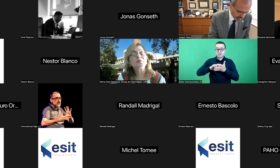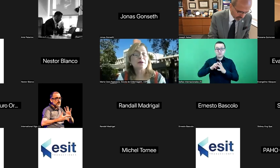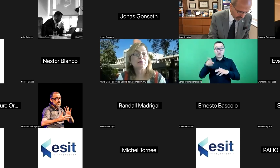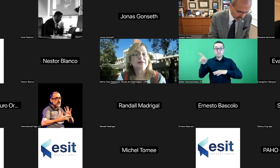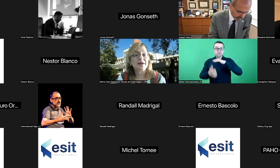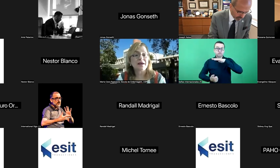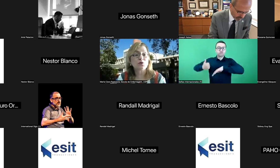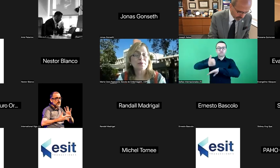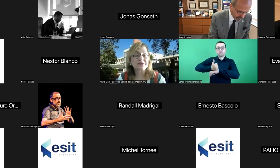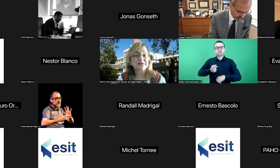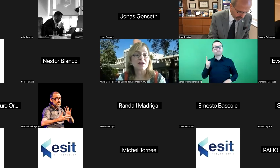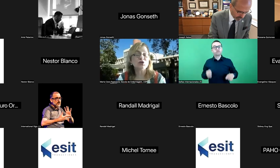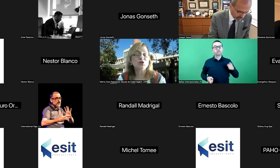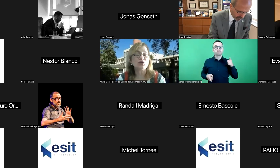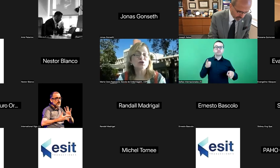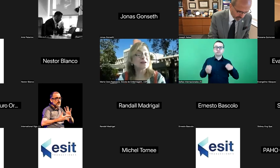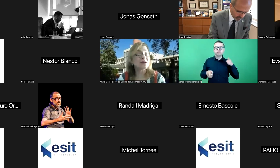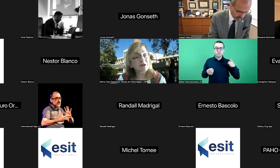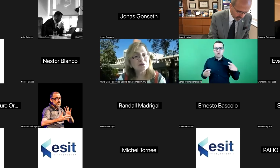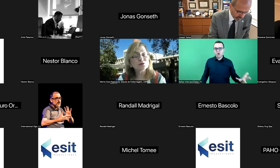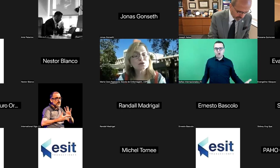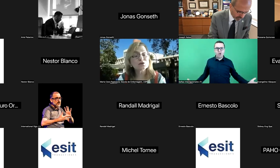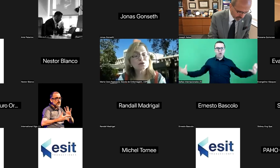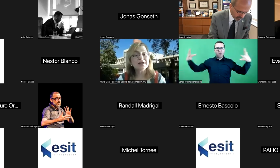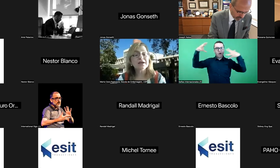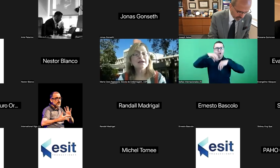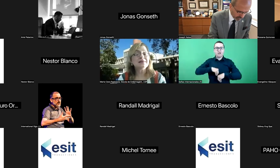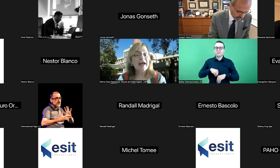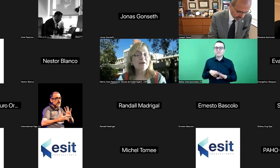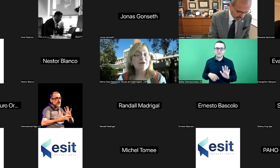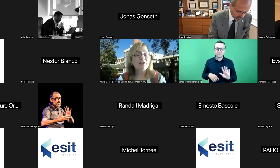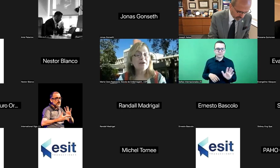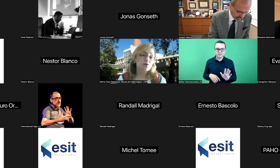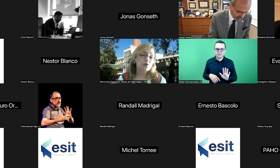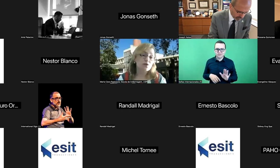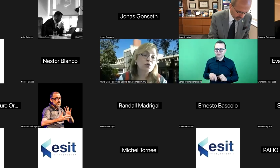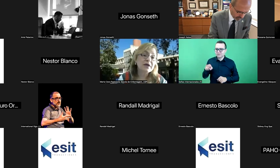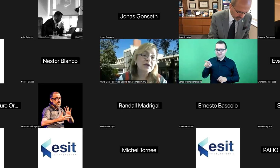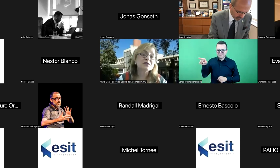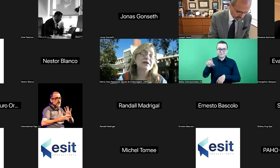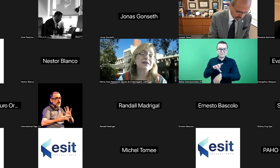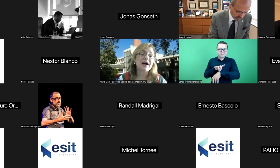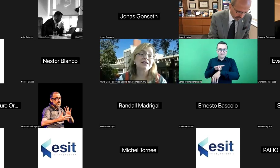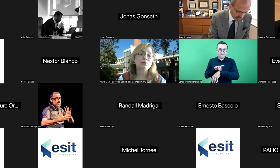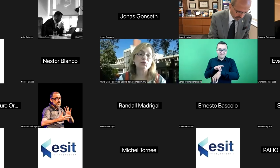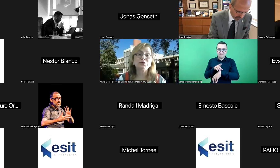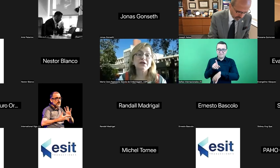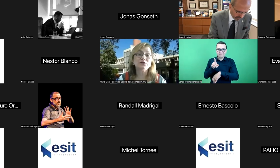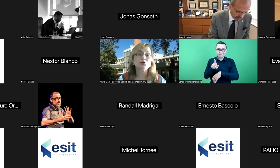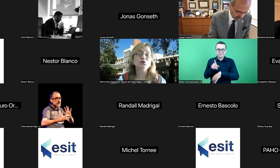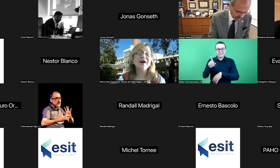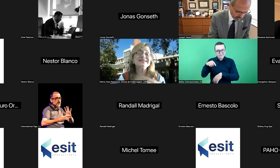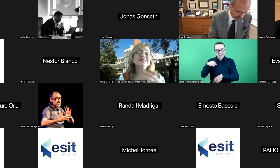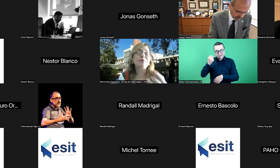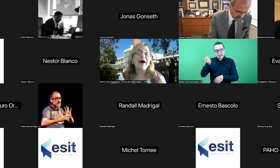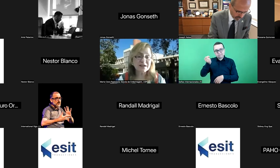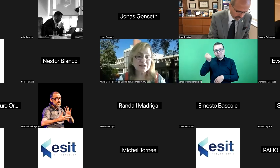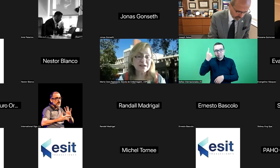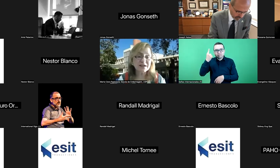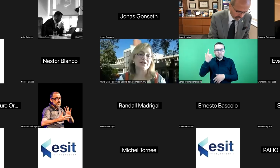pas souverain. Pas souveraine. Le professionnel de santé doit apprendre. Le professionnel doit apprendre que le patient a des